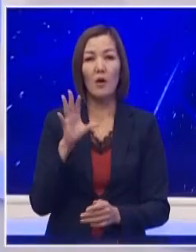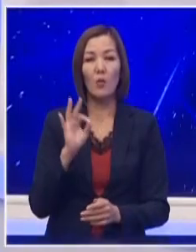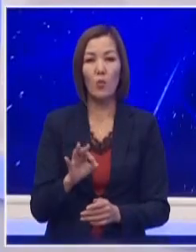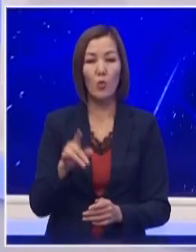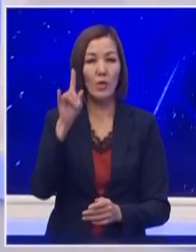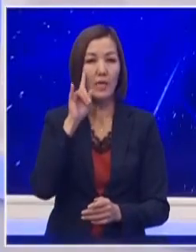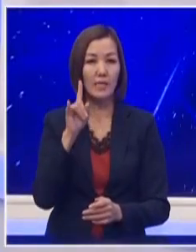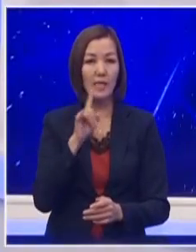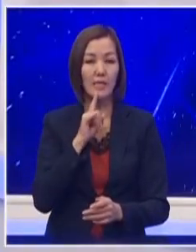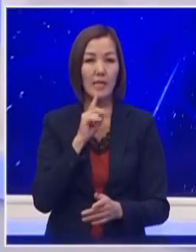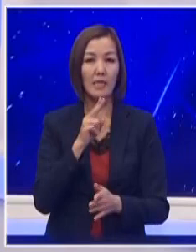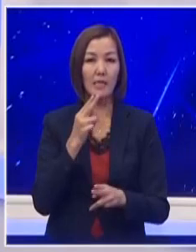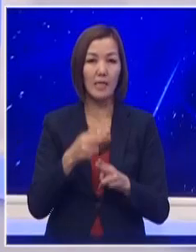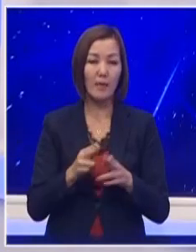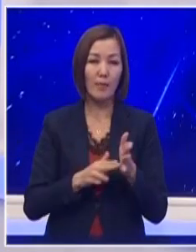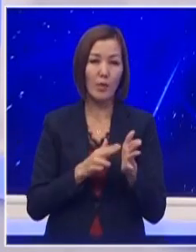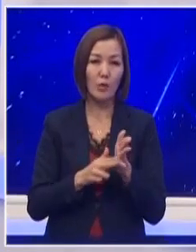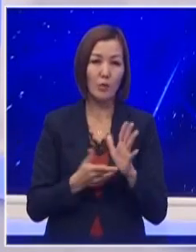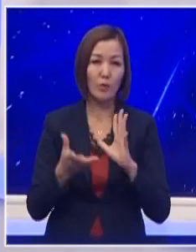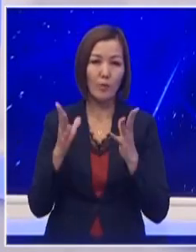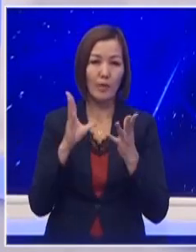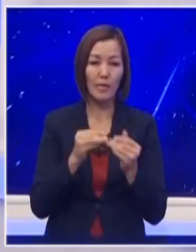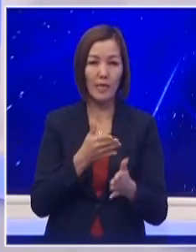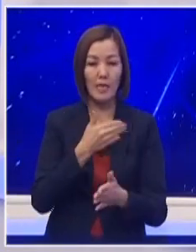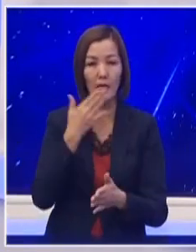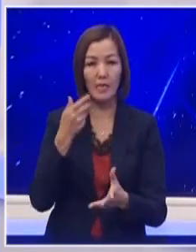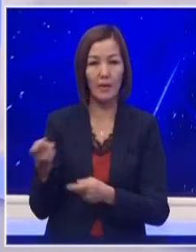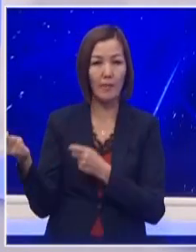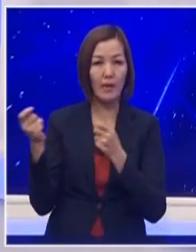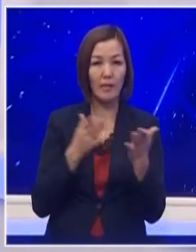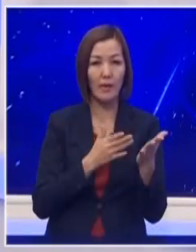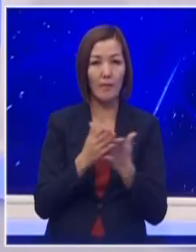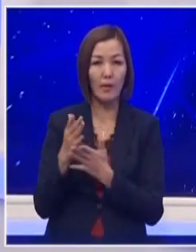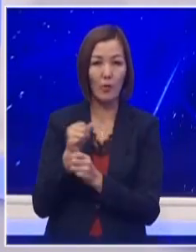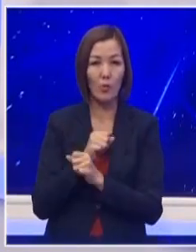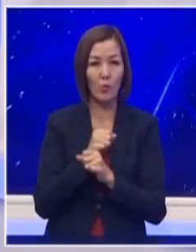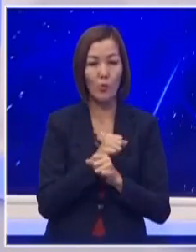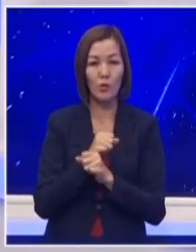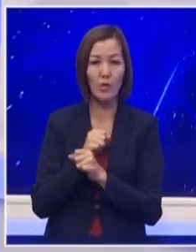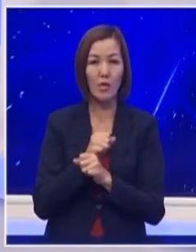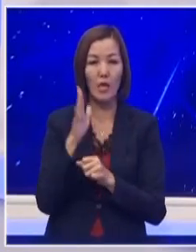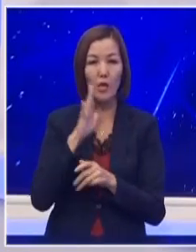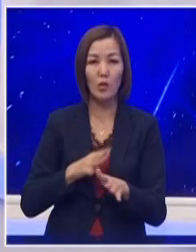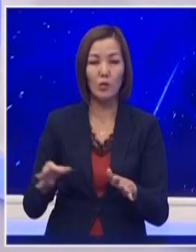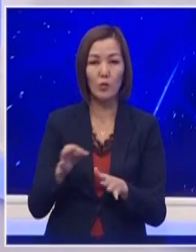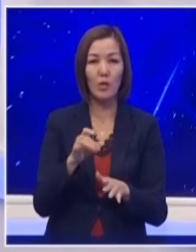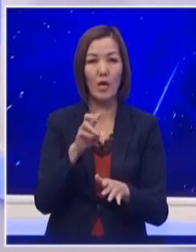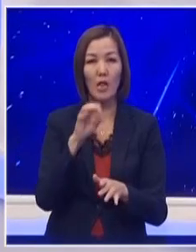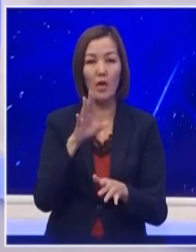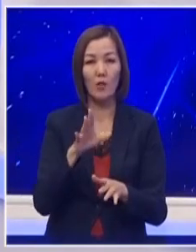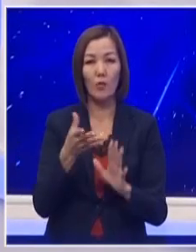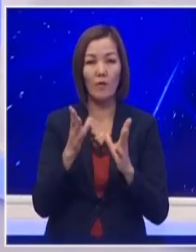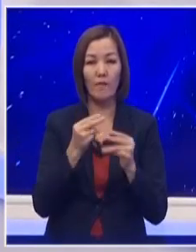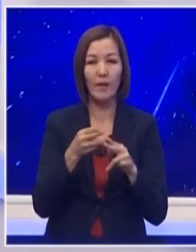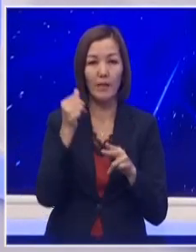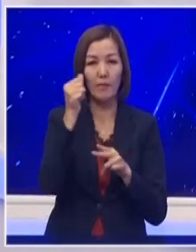акционерное общество Казахстан Темир Жолы подвело итоги летних перевозок в направлении курортной зоны алакуль по данным ведомства